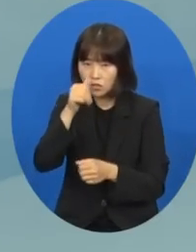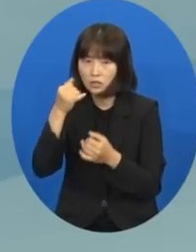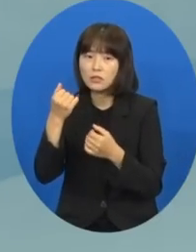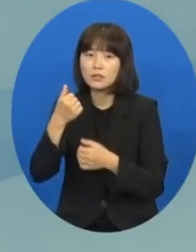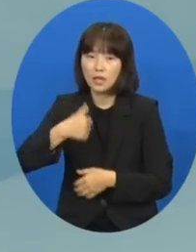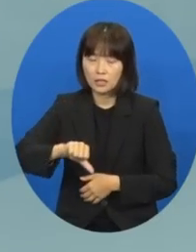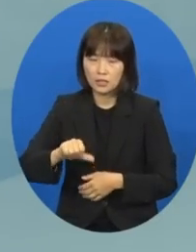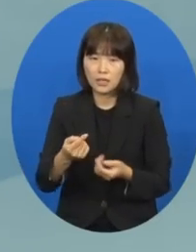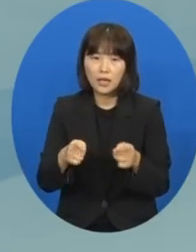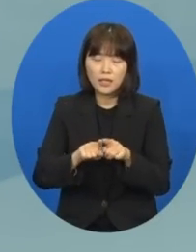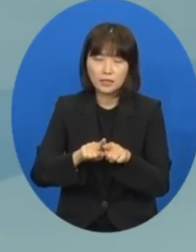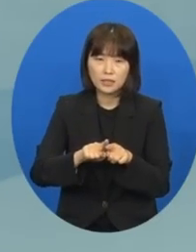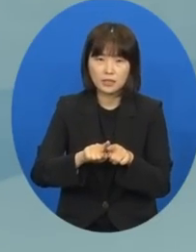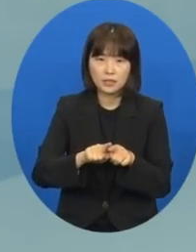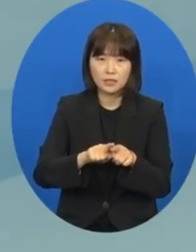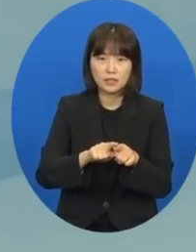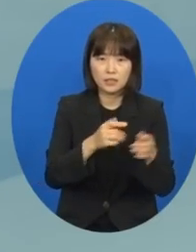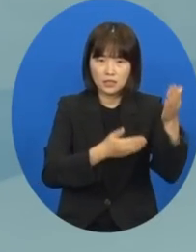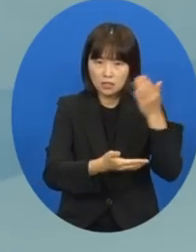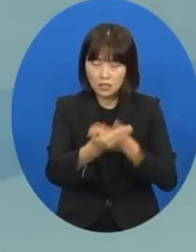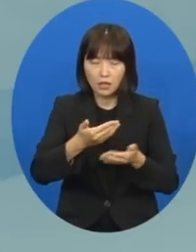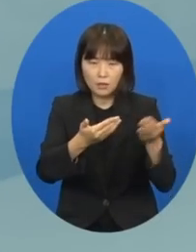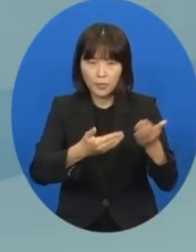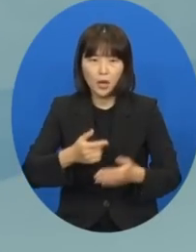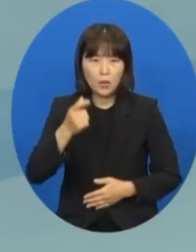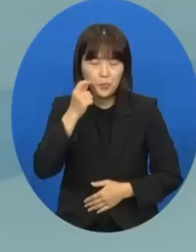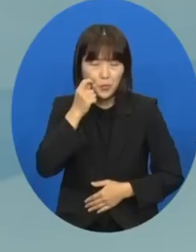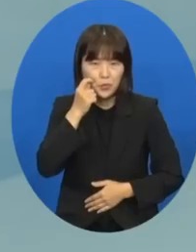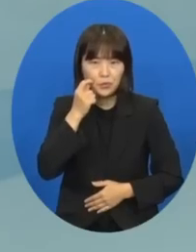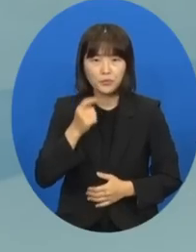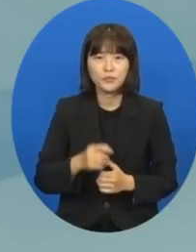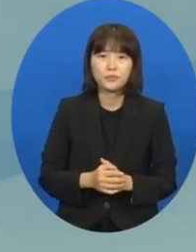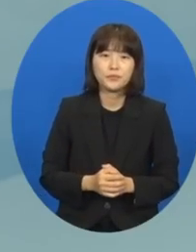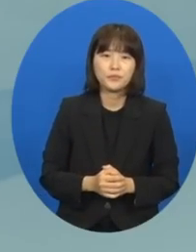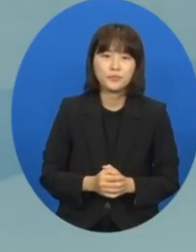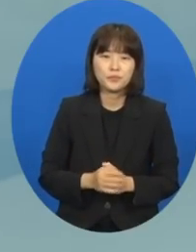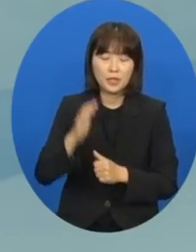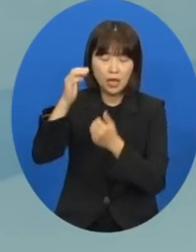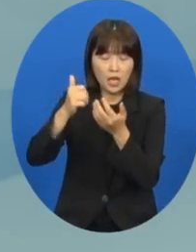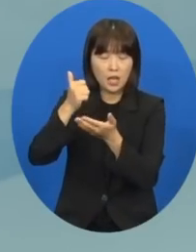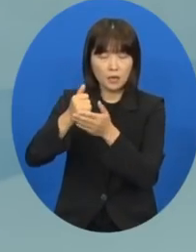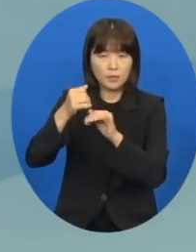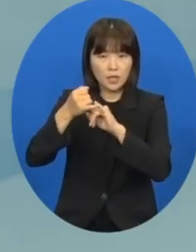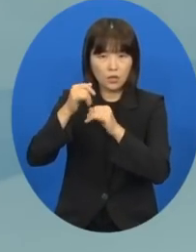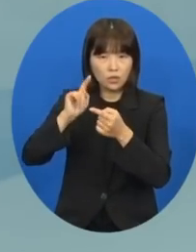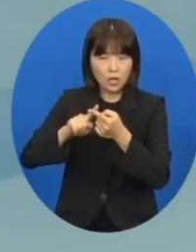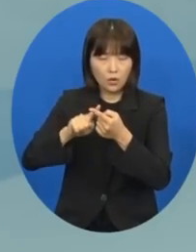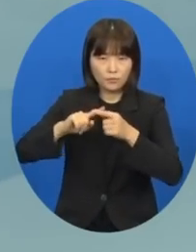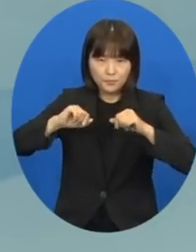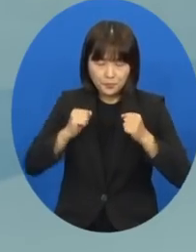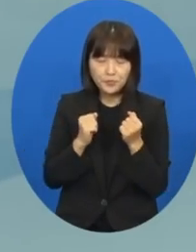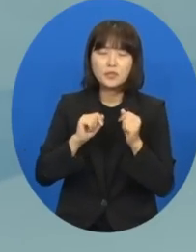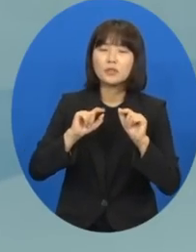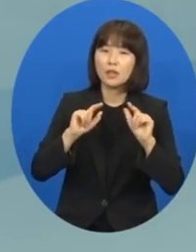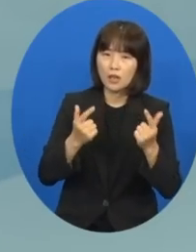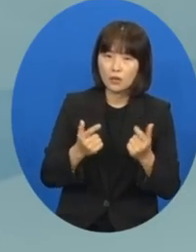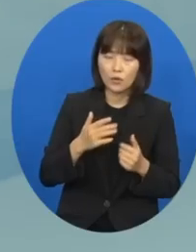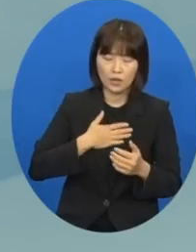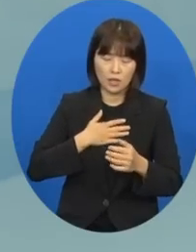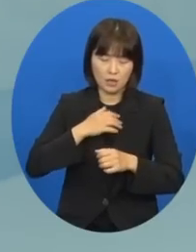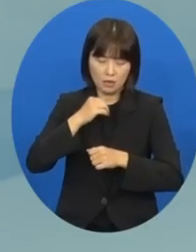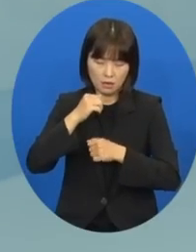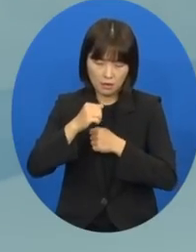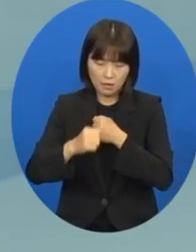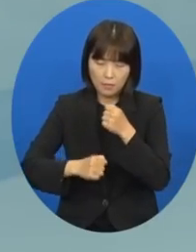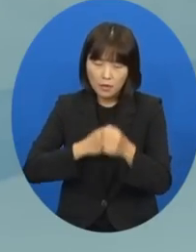못하리라 하였느니라. 그러니까 하나님의 말씀대로 약속대로 하지 아니하고 내 방법대로 한